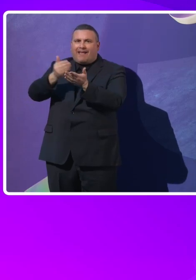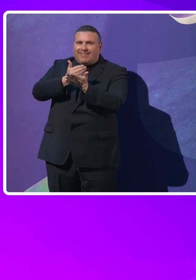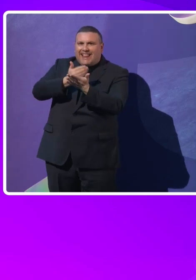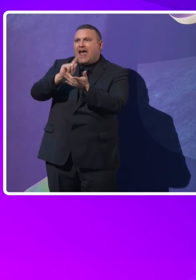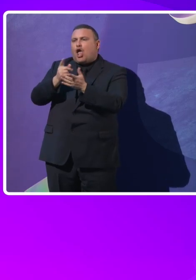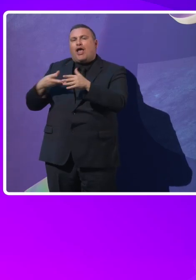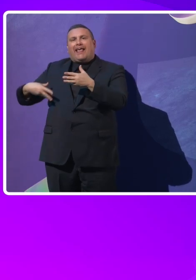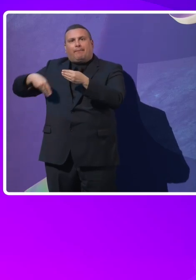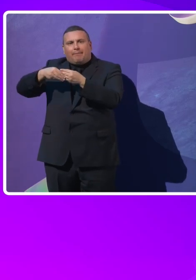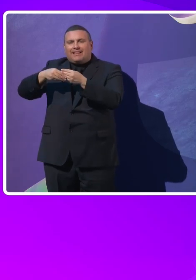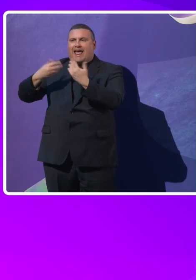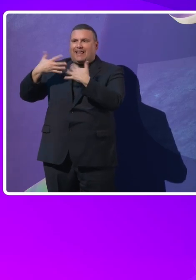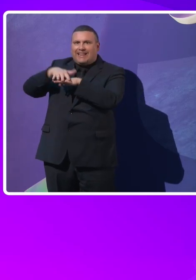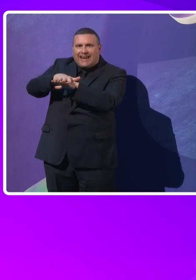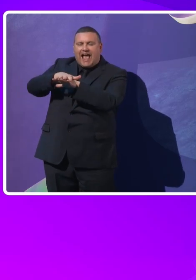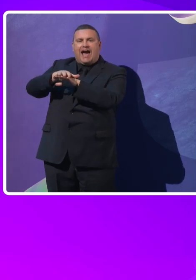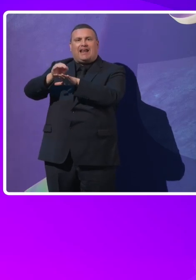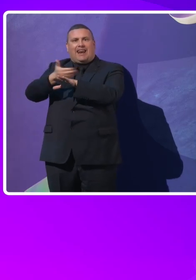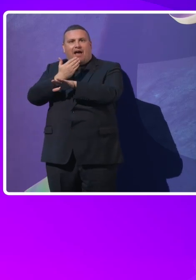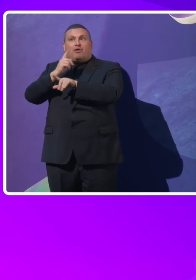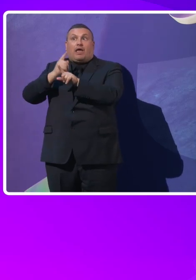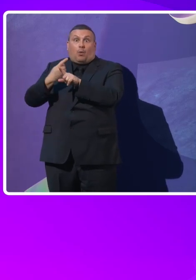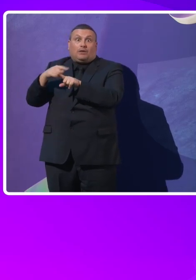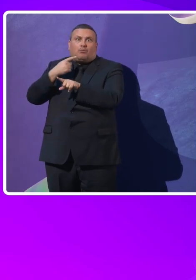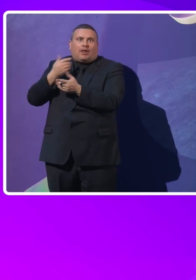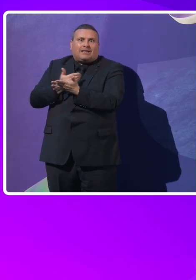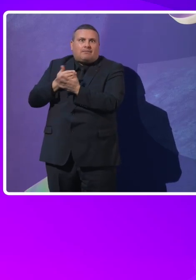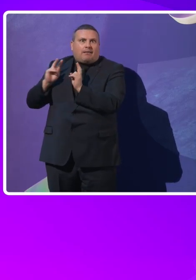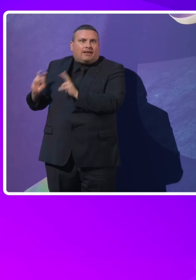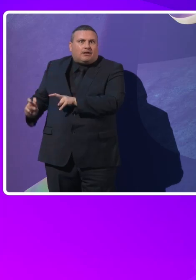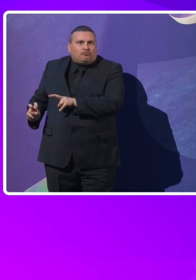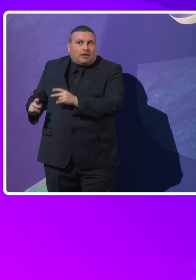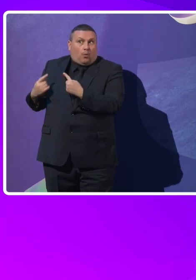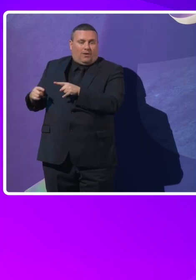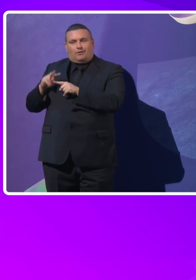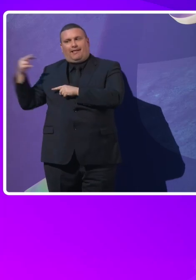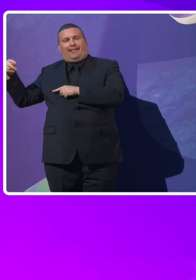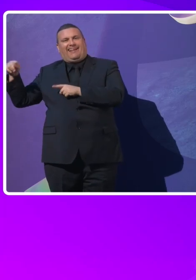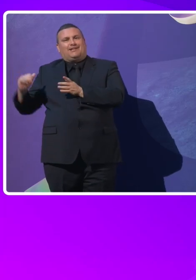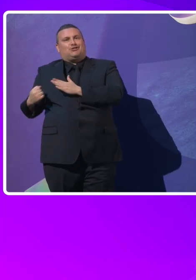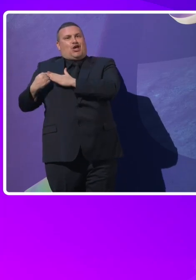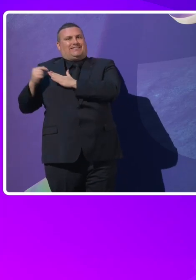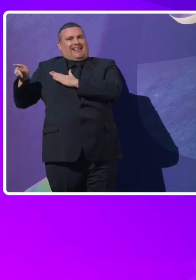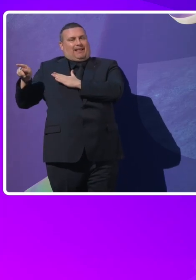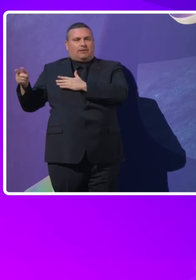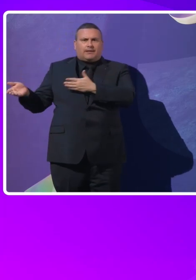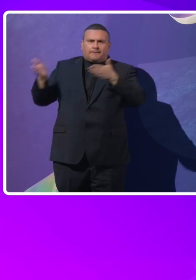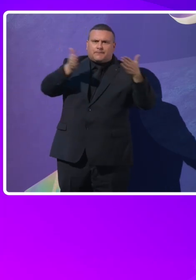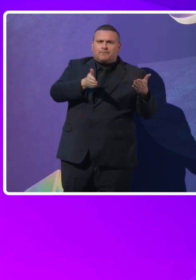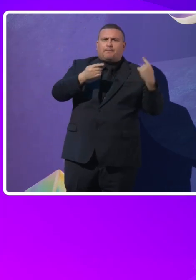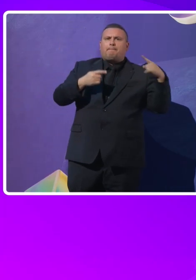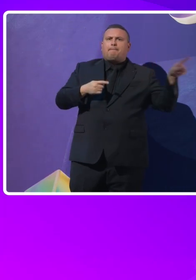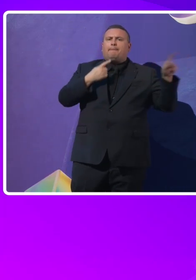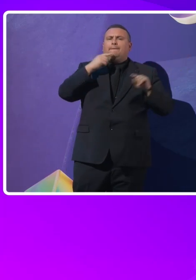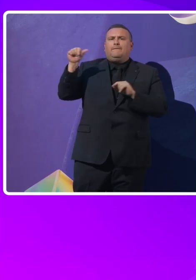punto di vista ottimizzare anche l'utilizzo energetico e questa è la parte della sostenibilità Questo ad esempio è quello che ha fatto